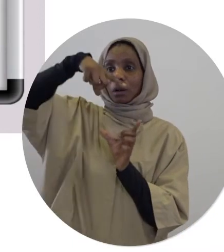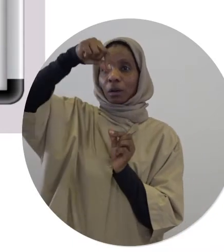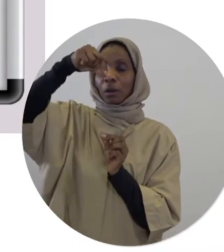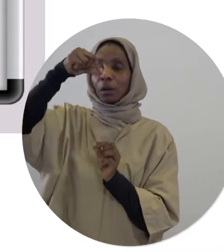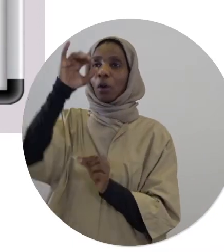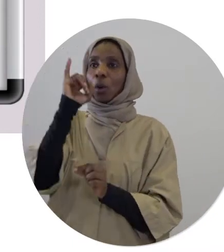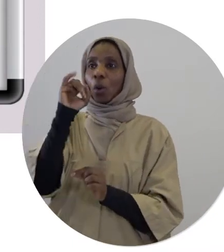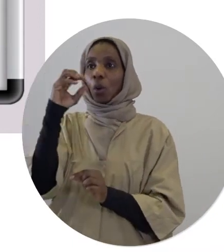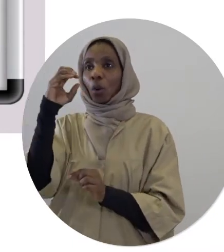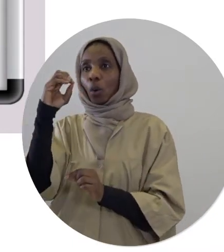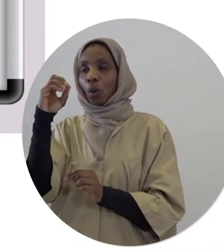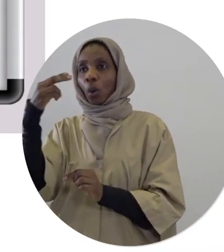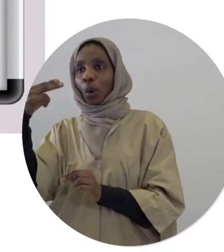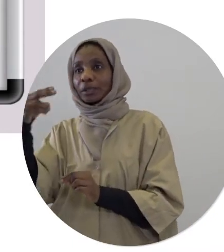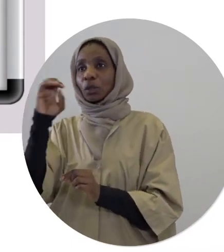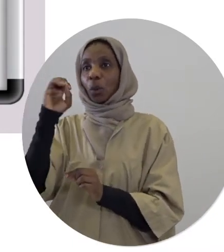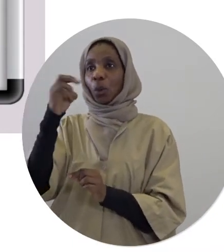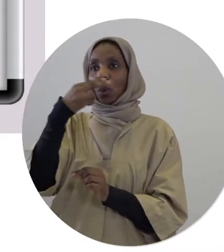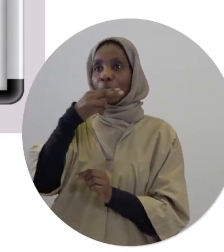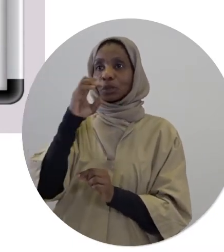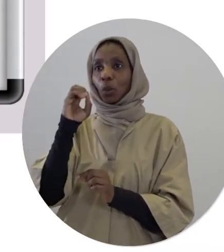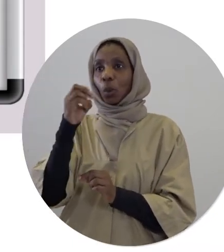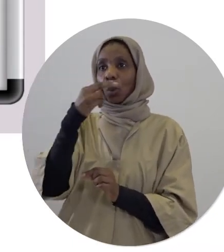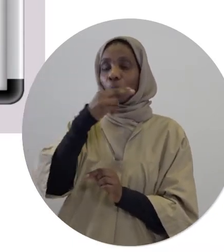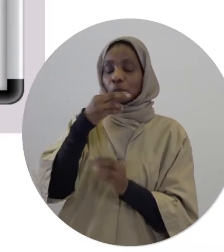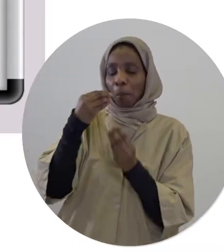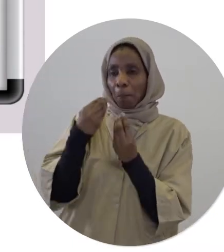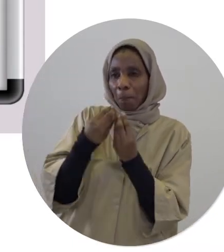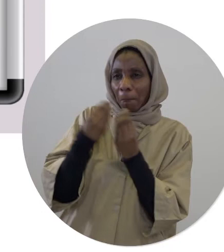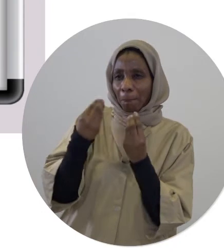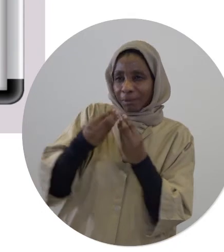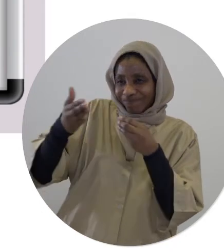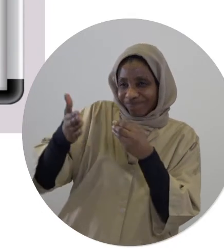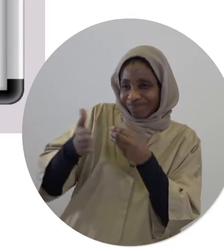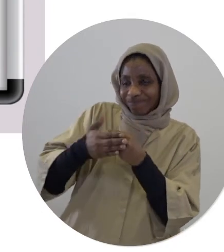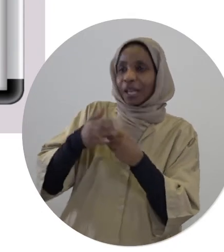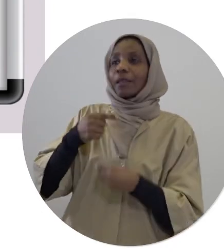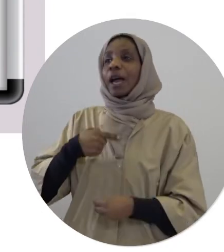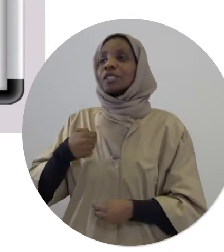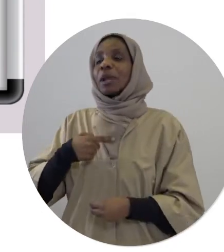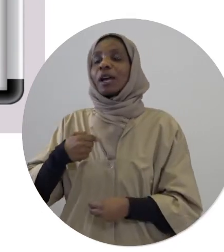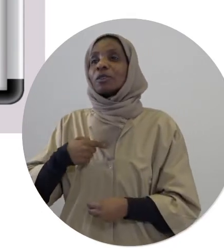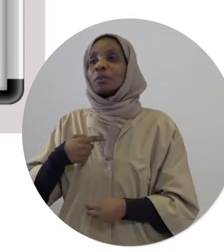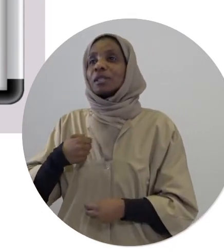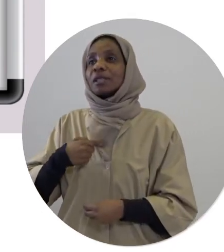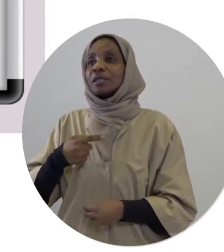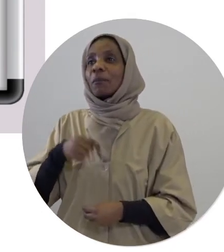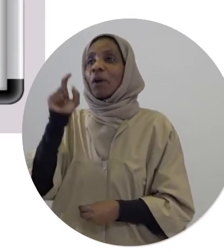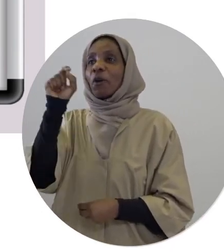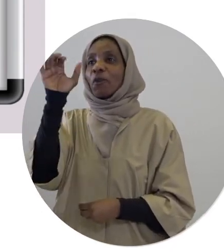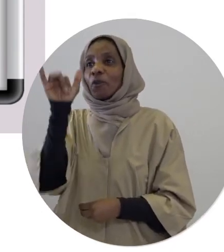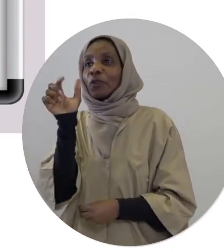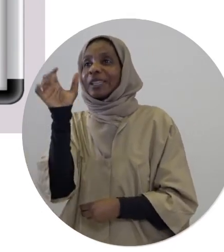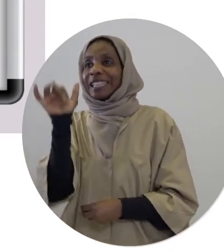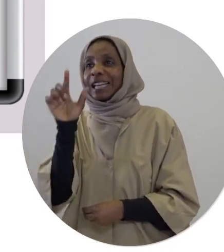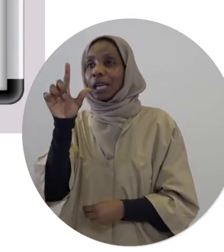جميع مجموعات الهيدروكسيل في هذه الأمثلة ارتبطت ارتباطا مباشرا بحلقة البنزين، إذن